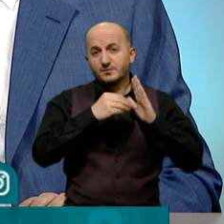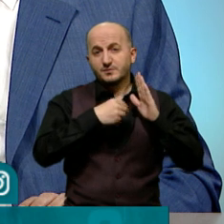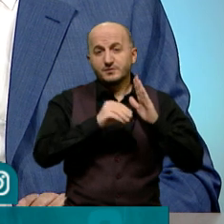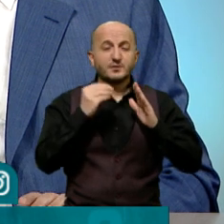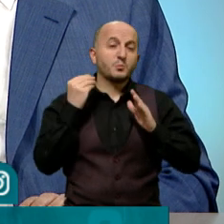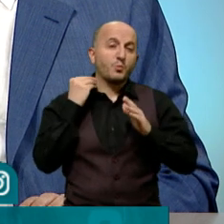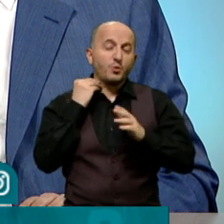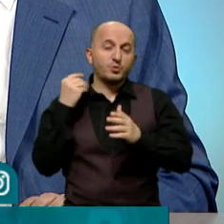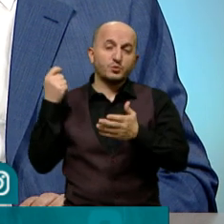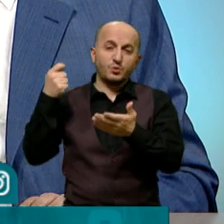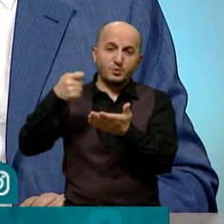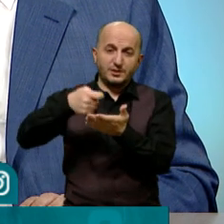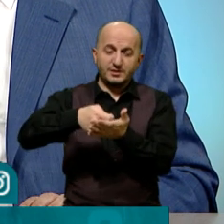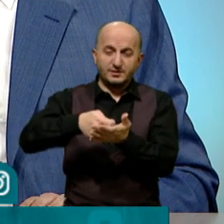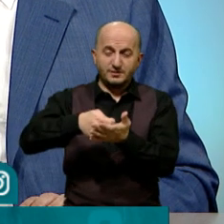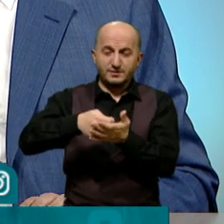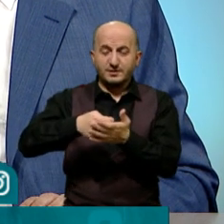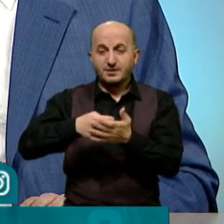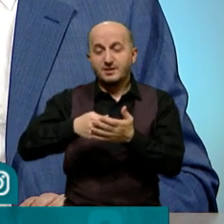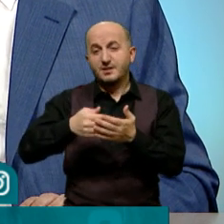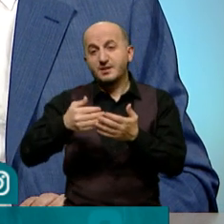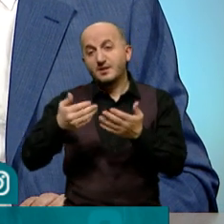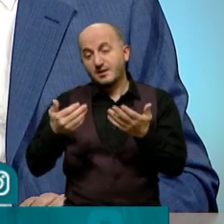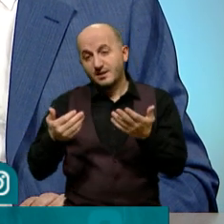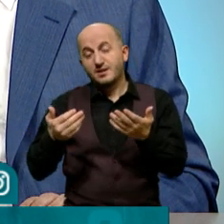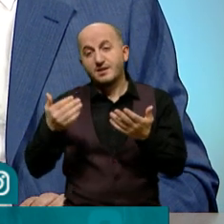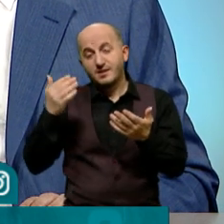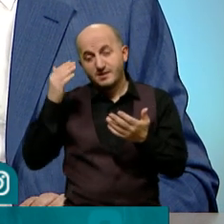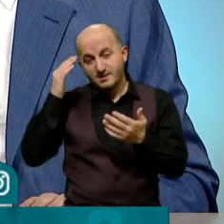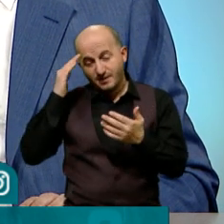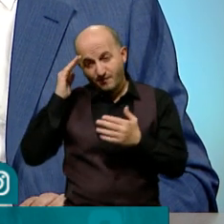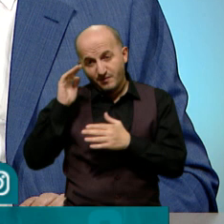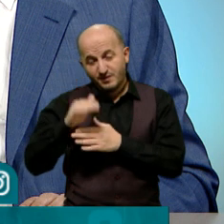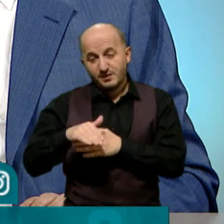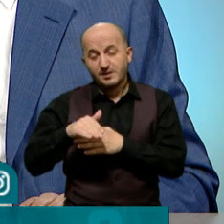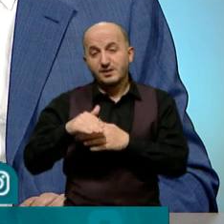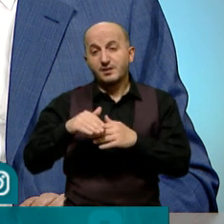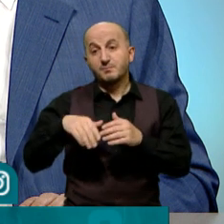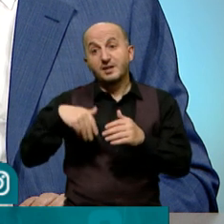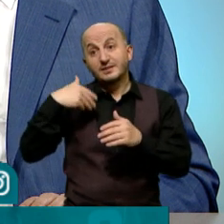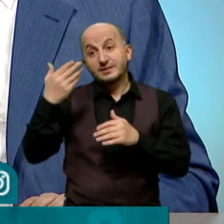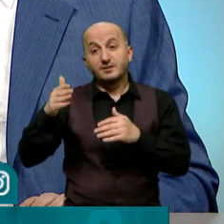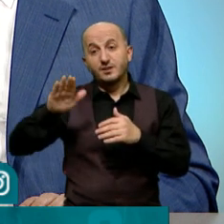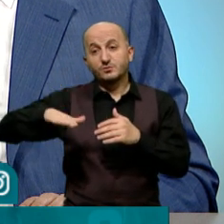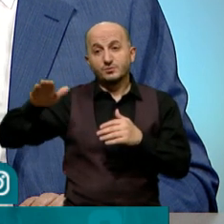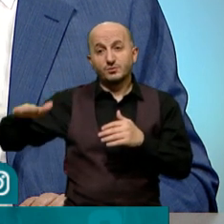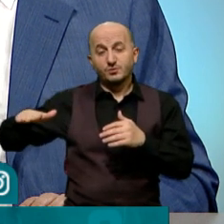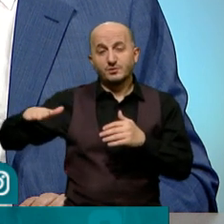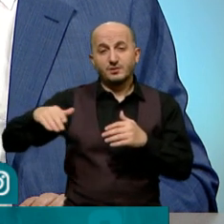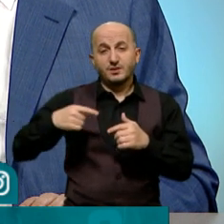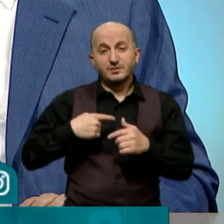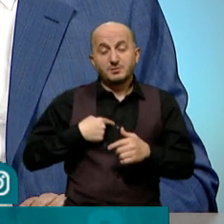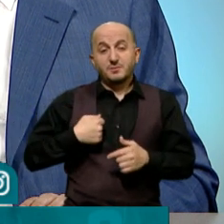borcunu ödedim. Ha, iflas etmişti. Borcunu ödediniz. Ha, tamam. Borcunu ödedim. O bir çocuklarım bana kafa tutuyorlar